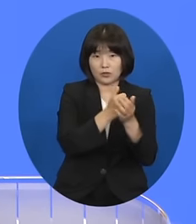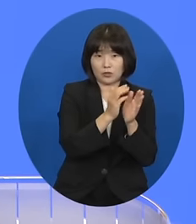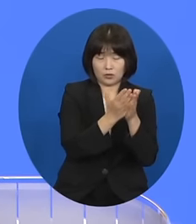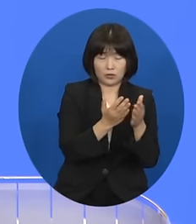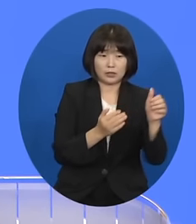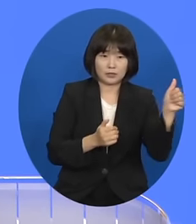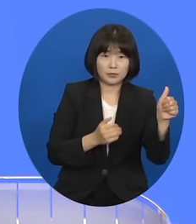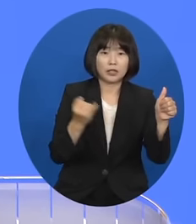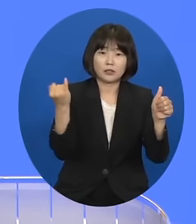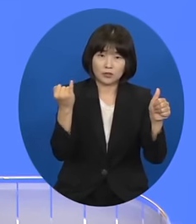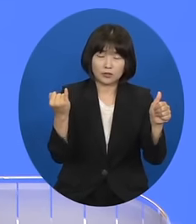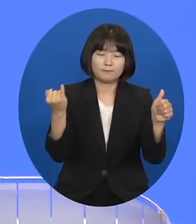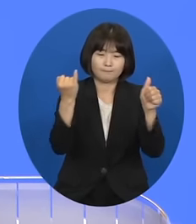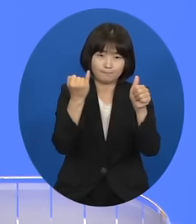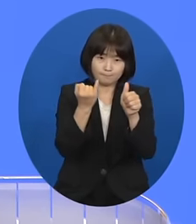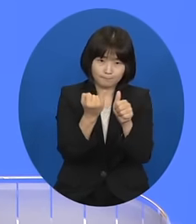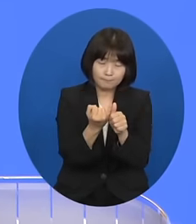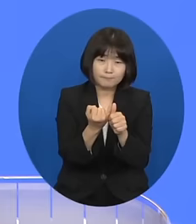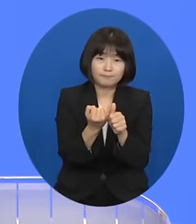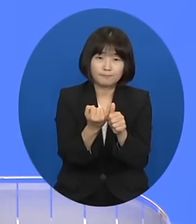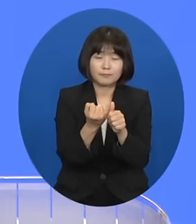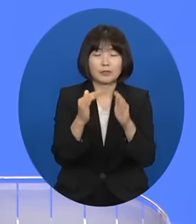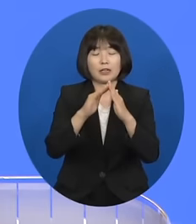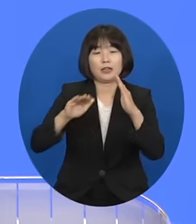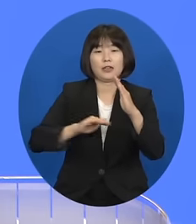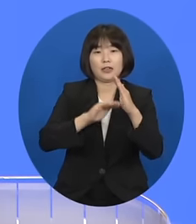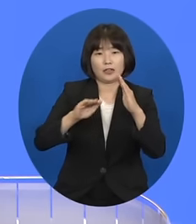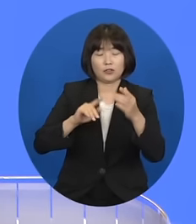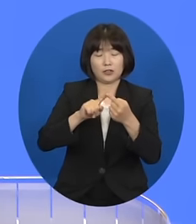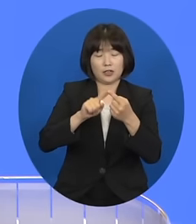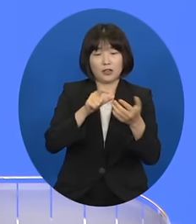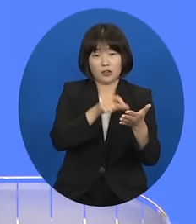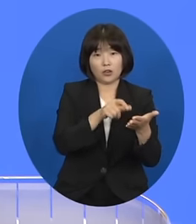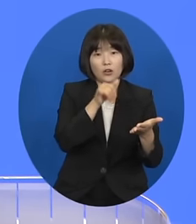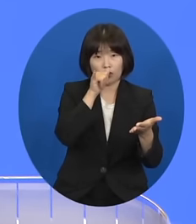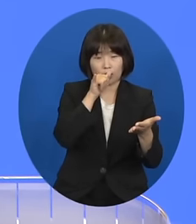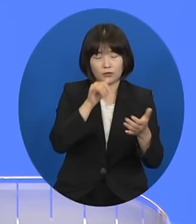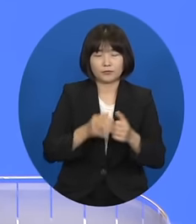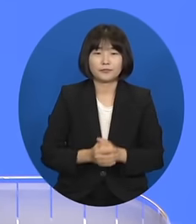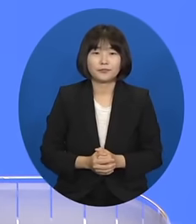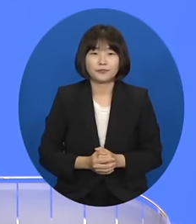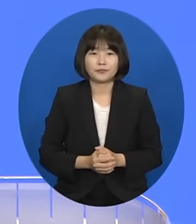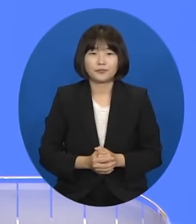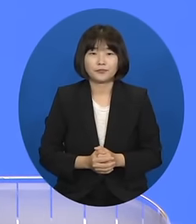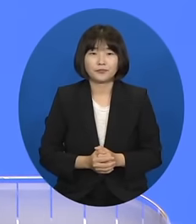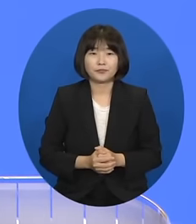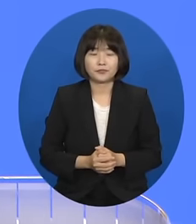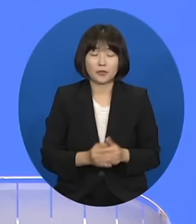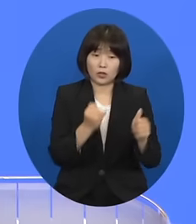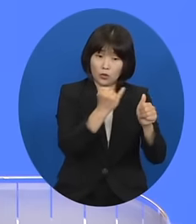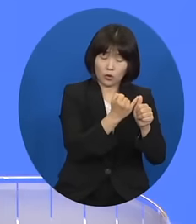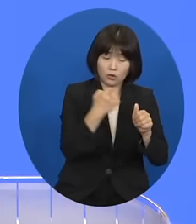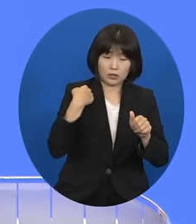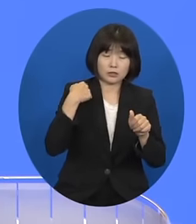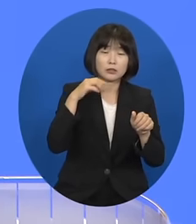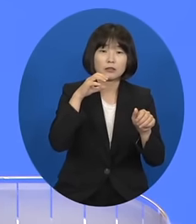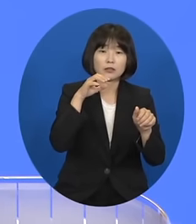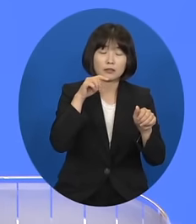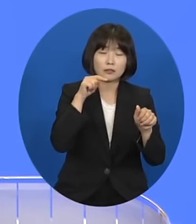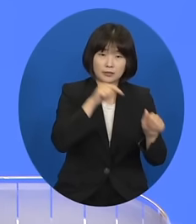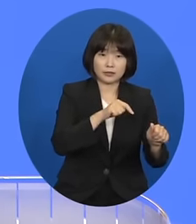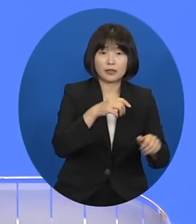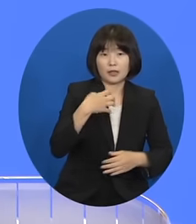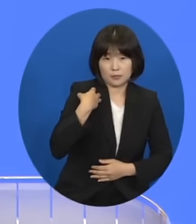여자가 결합한 결혼이라고 하는 가정제도를 이야기합니다. 결혼도 사명이고 싱글도 사명인